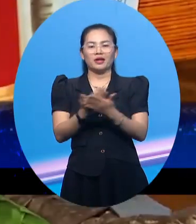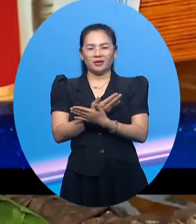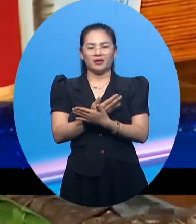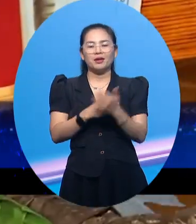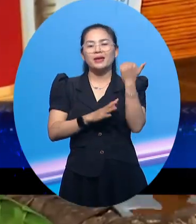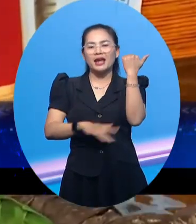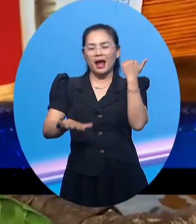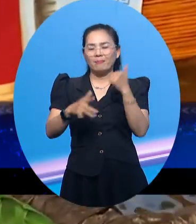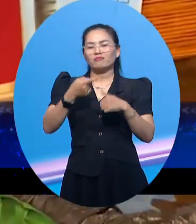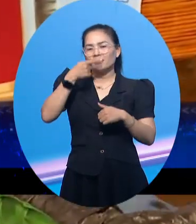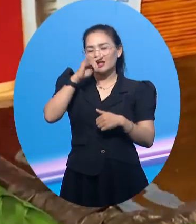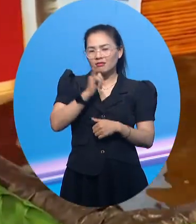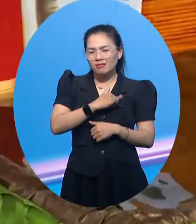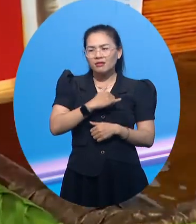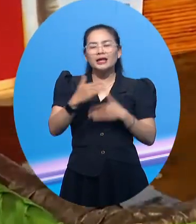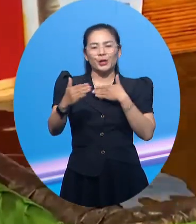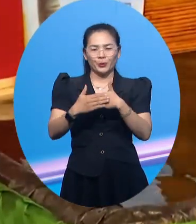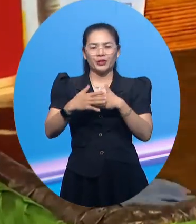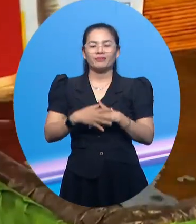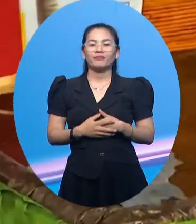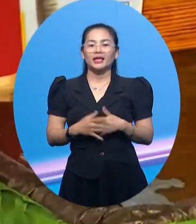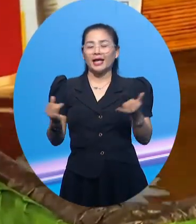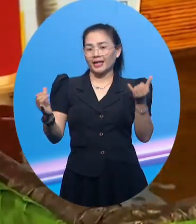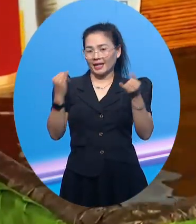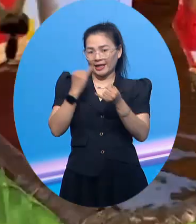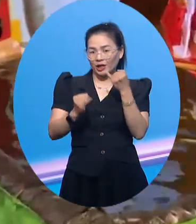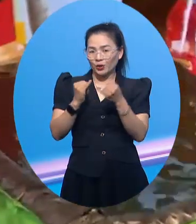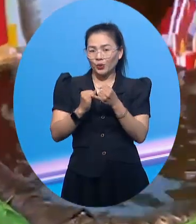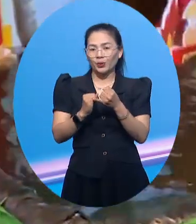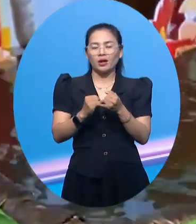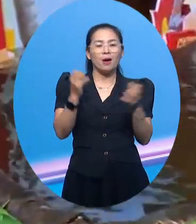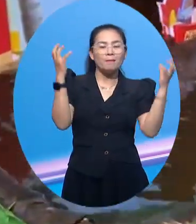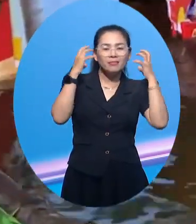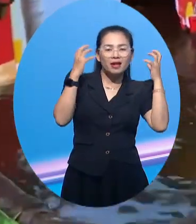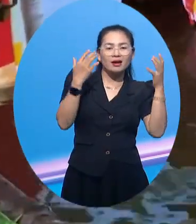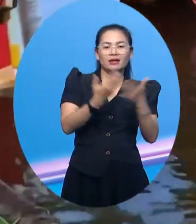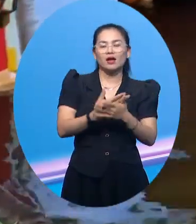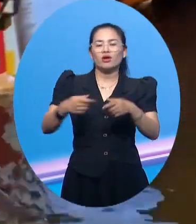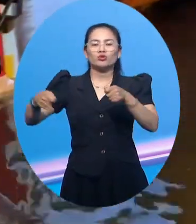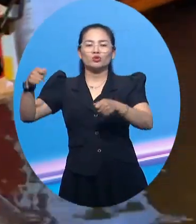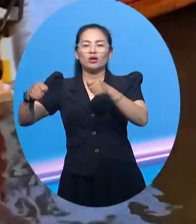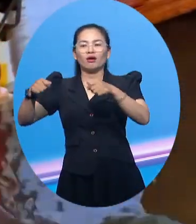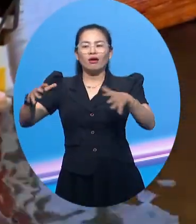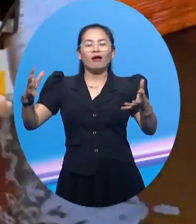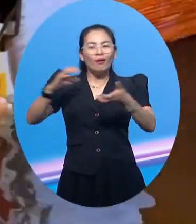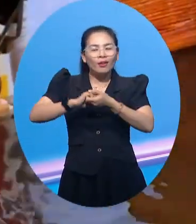Nam. Ấn tượng nhất là đoạn kết của chương trình với màn kết hợp giữa âm nhạc hiện đại và nghệ thuật múa rối nước truyền thống.